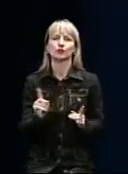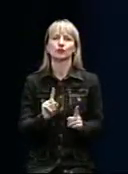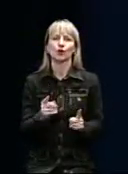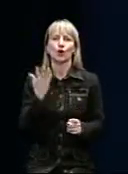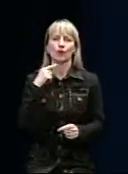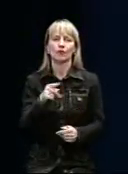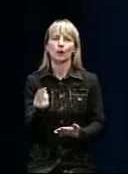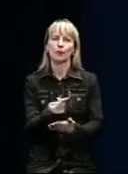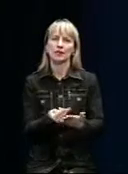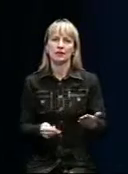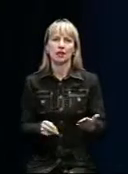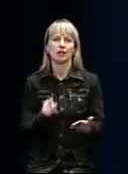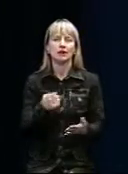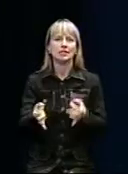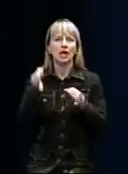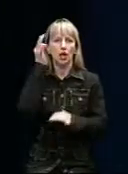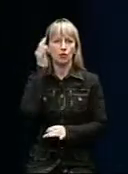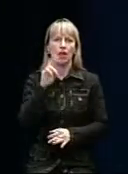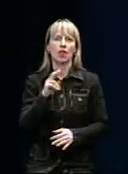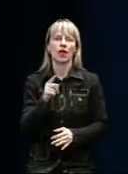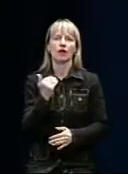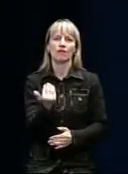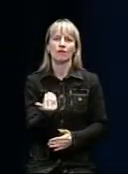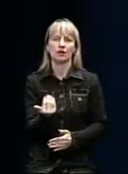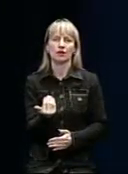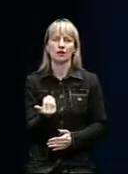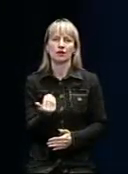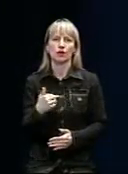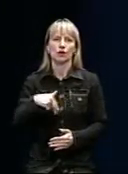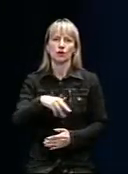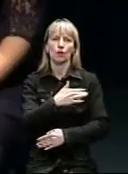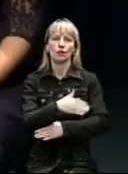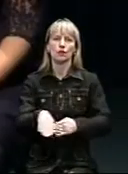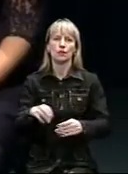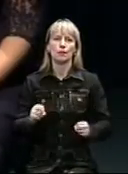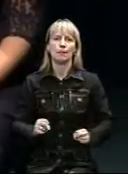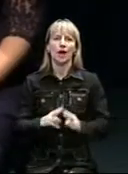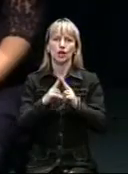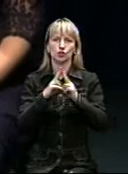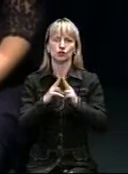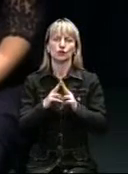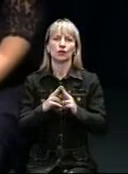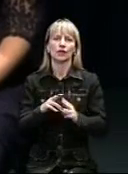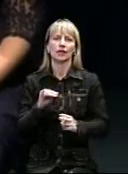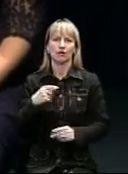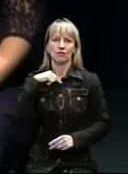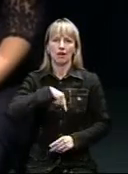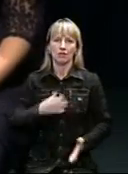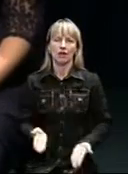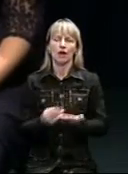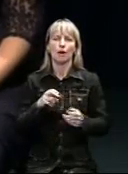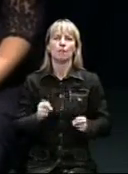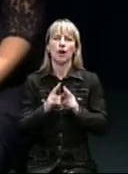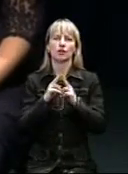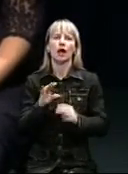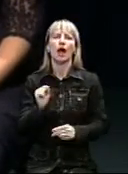коли ви її писали, ви згадували, як ви прогулювалися вулицями Парижу. Надихає Париж. А на що